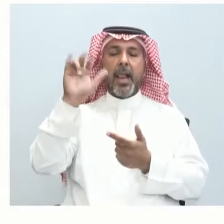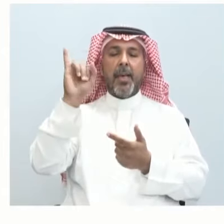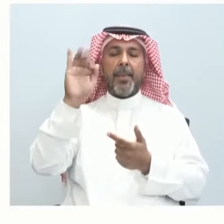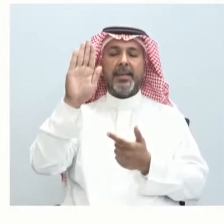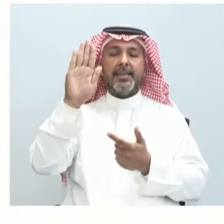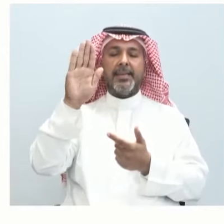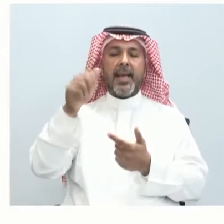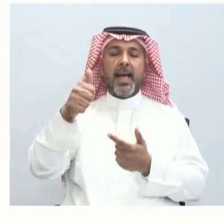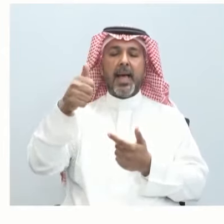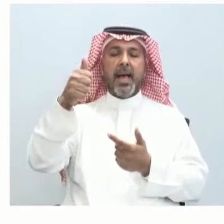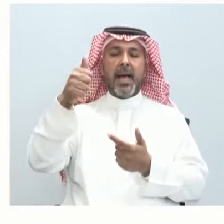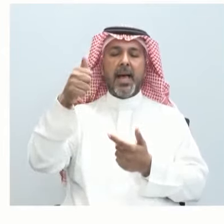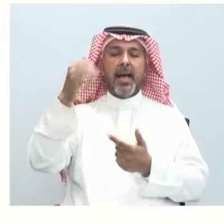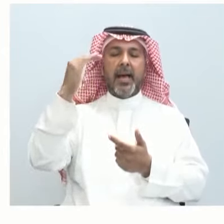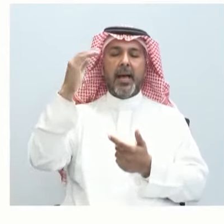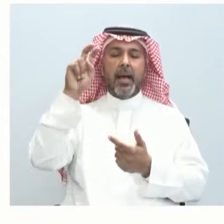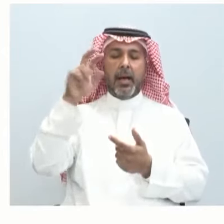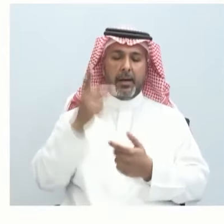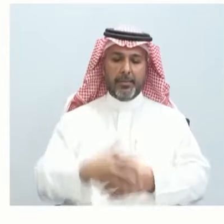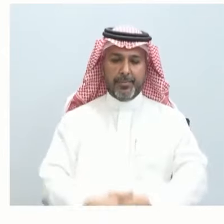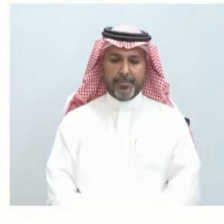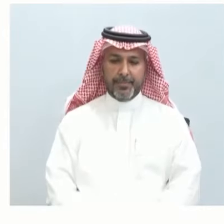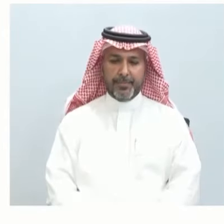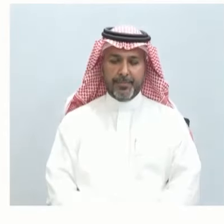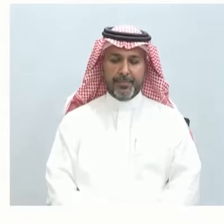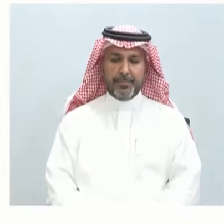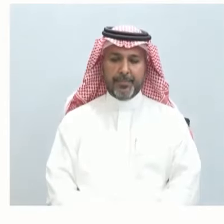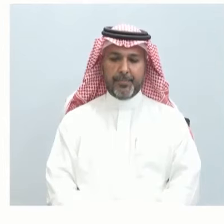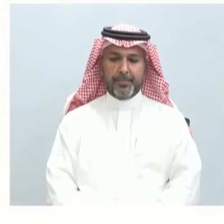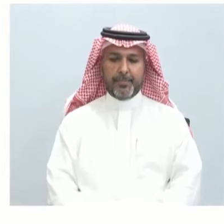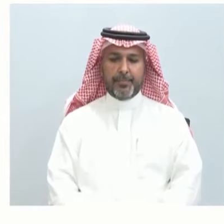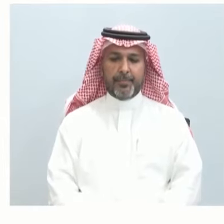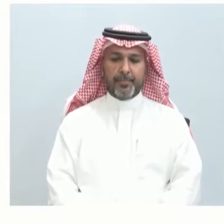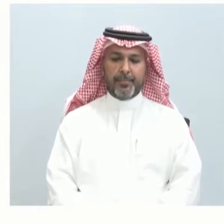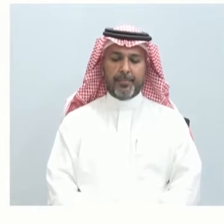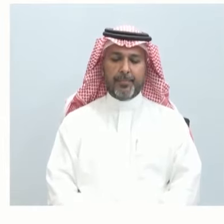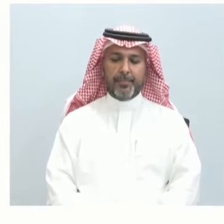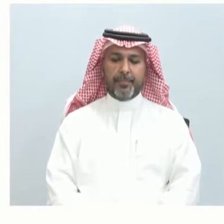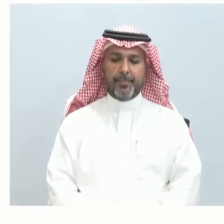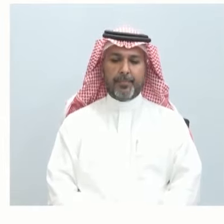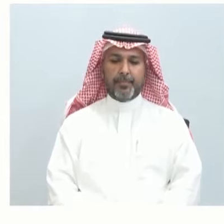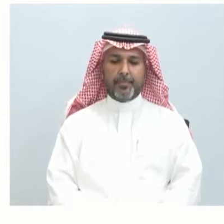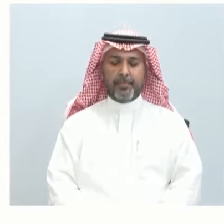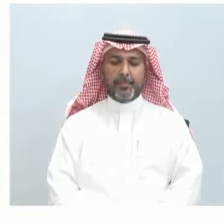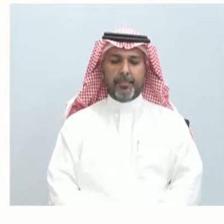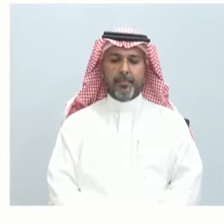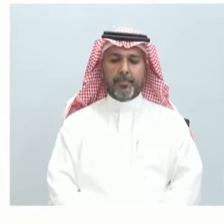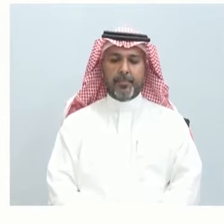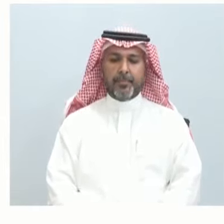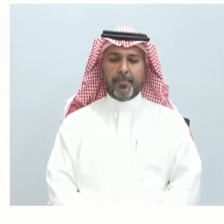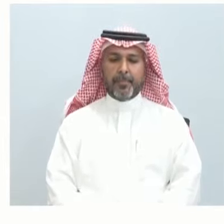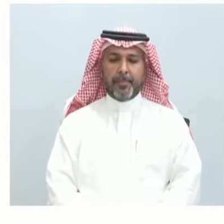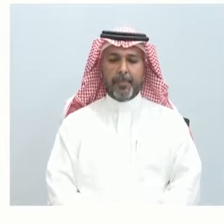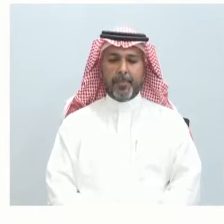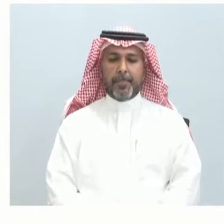فهي تقاس بالسنتيمتر المربع يريد حساب مساحه هذا هذه الواجهه حتى